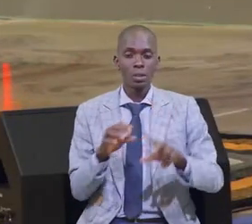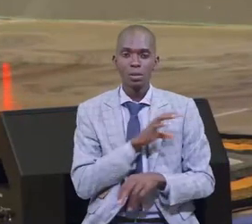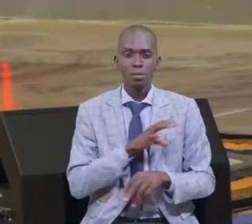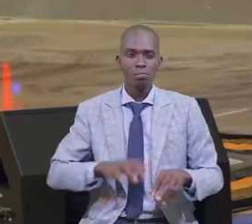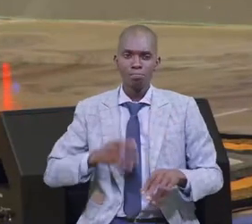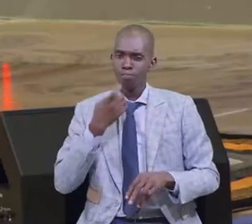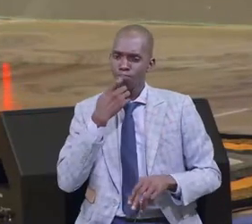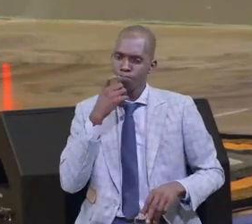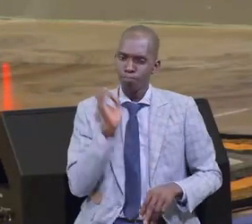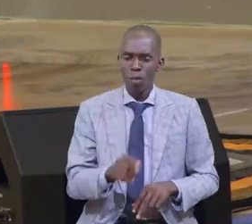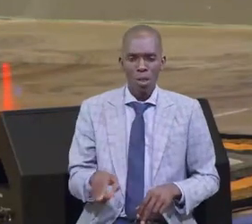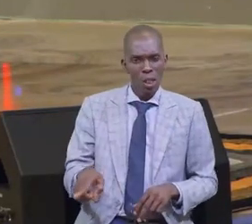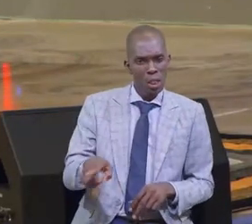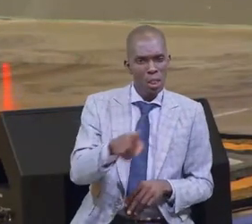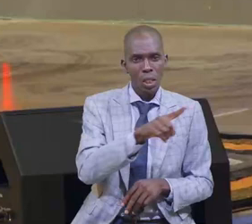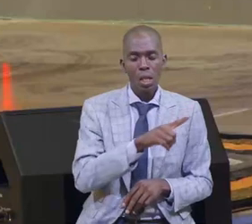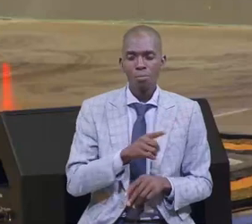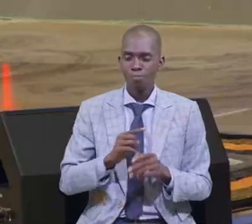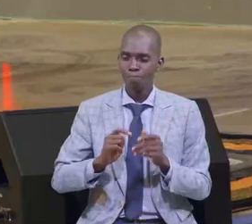adressa de fortes